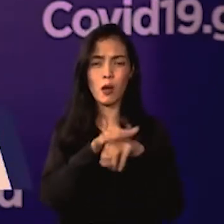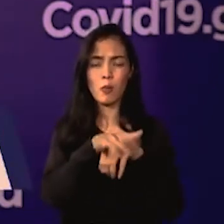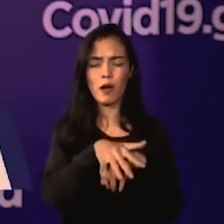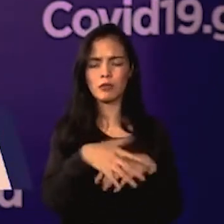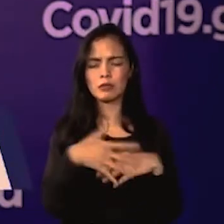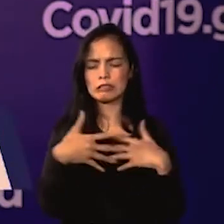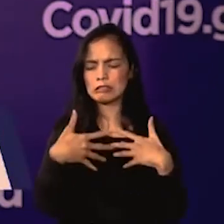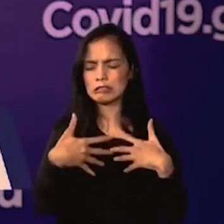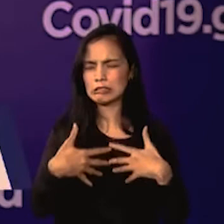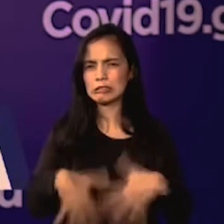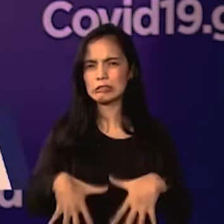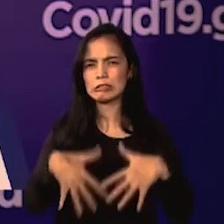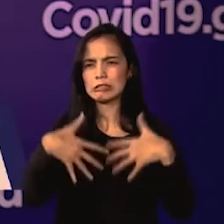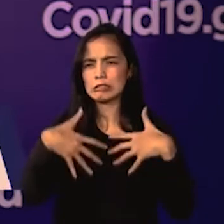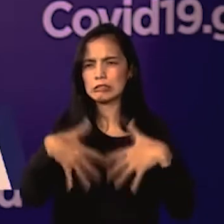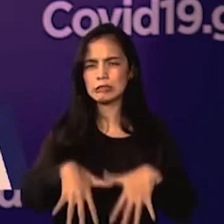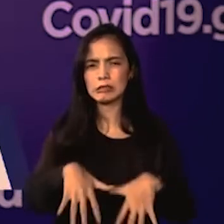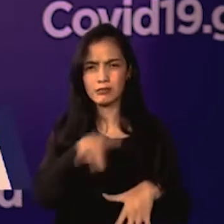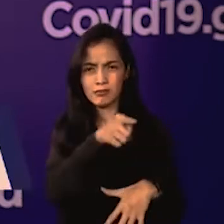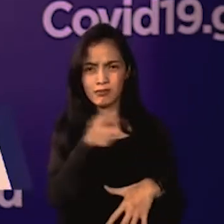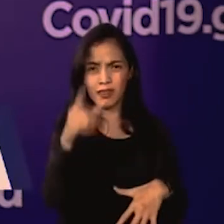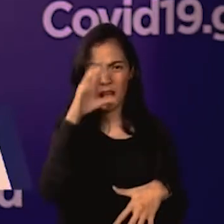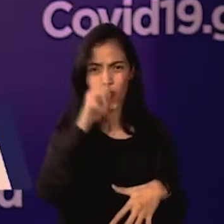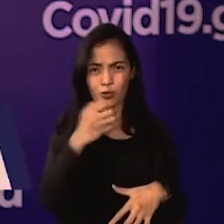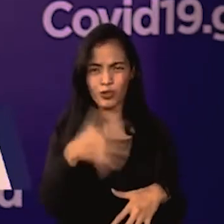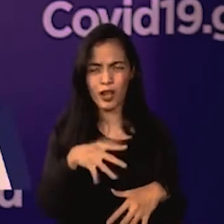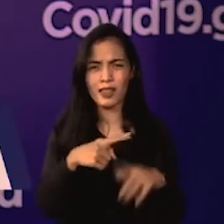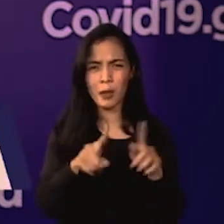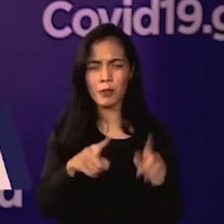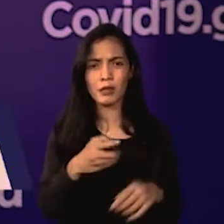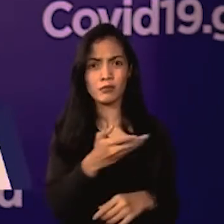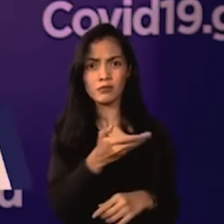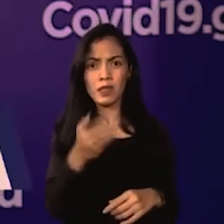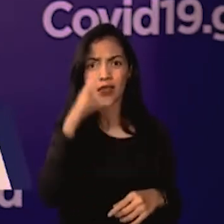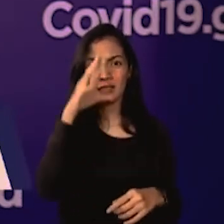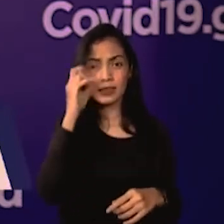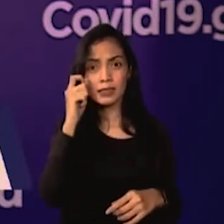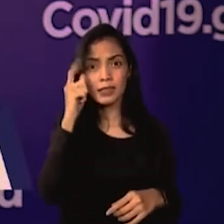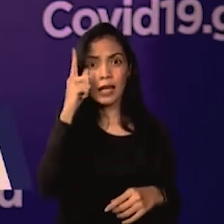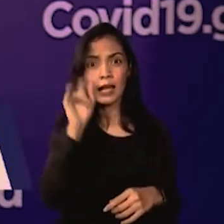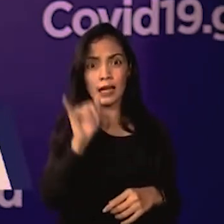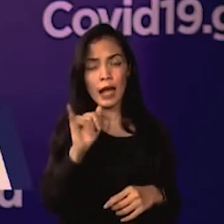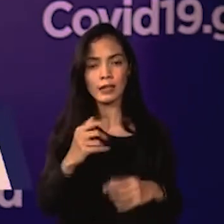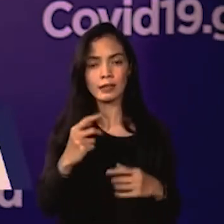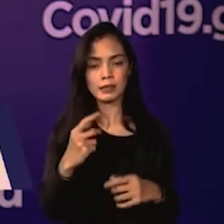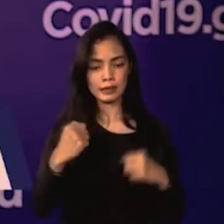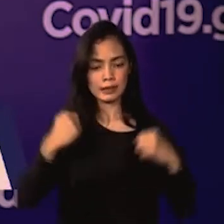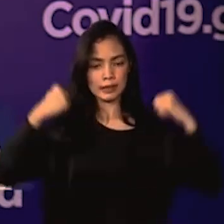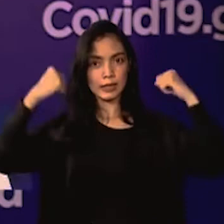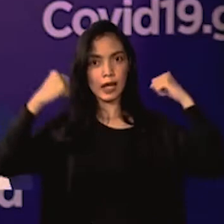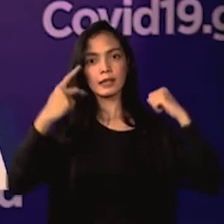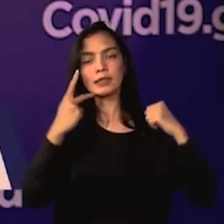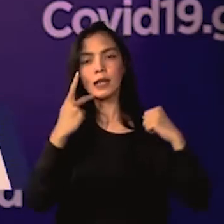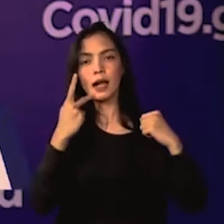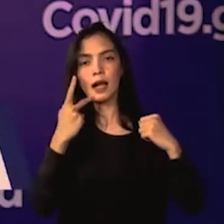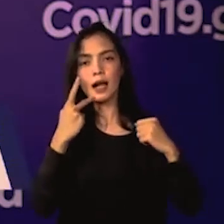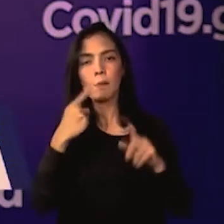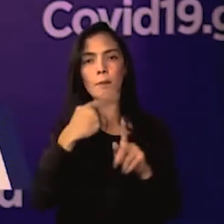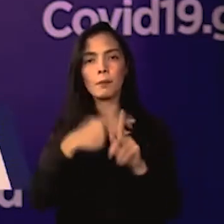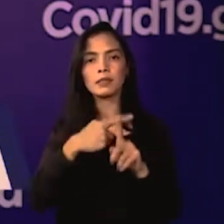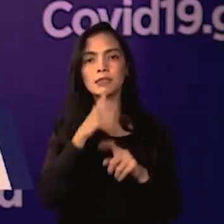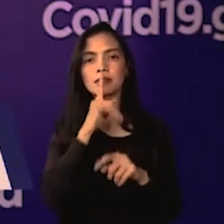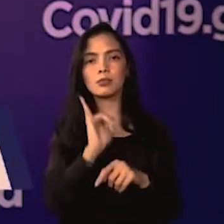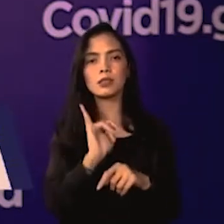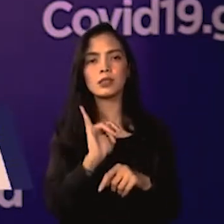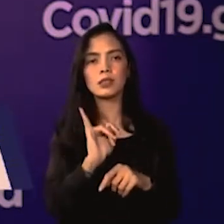ini, tentu kita semua menyadari bahwa betapa pentingnya kita semua menjaga kesehatan. Dan tentu saja